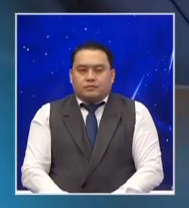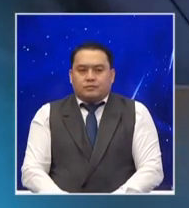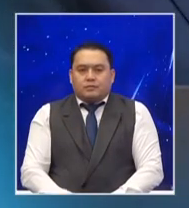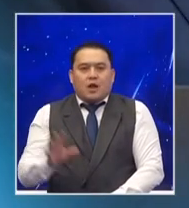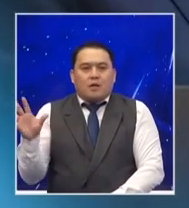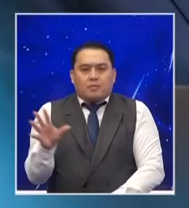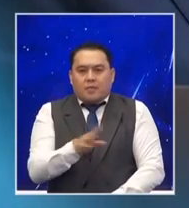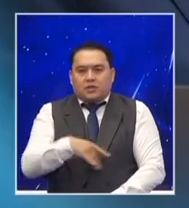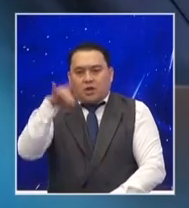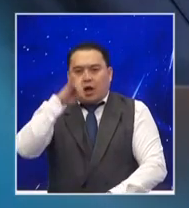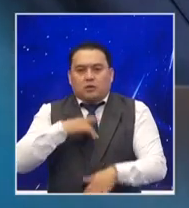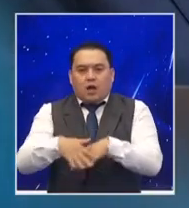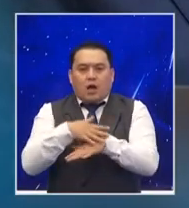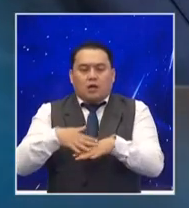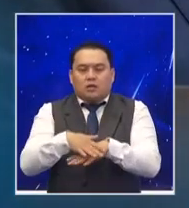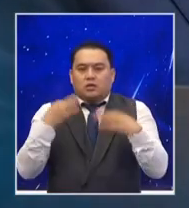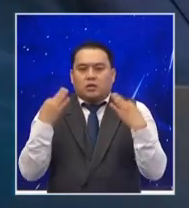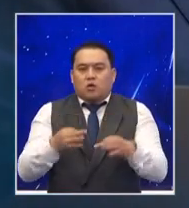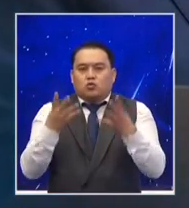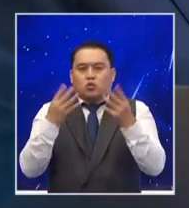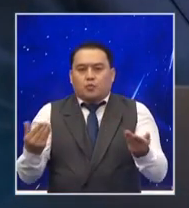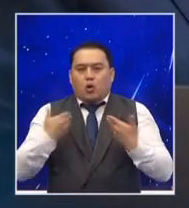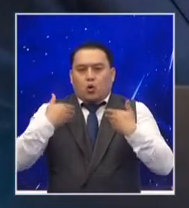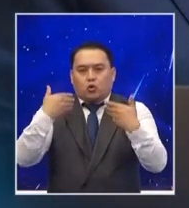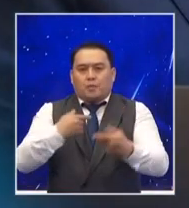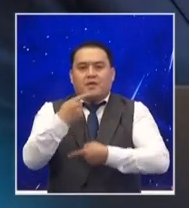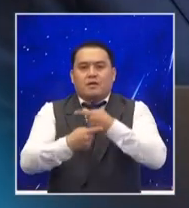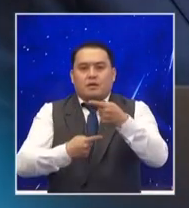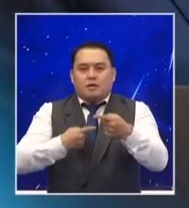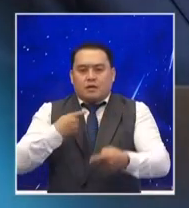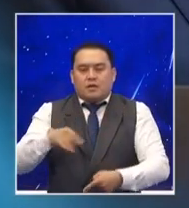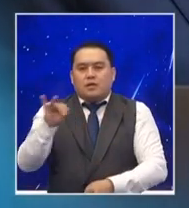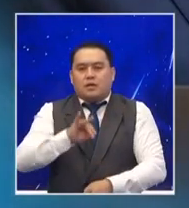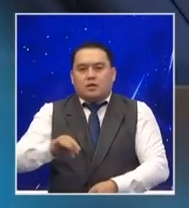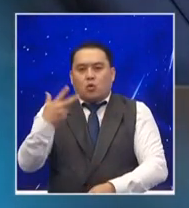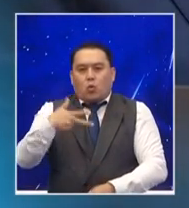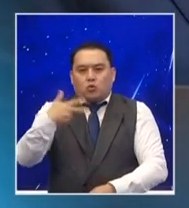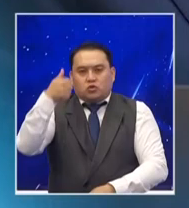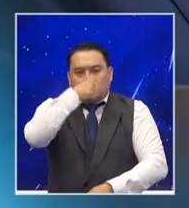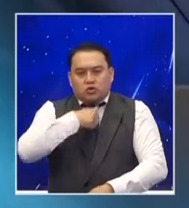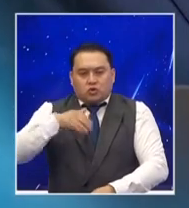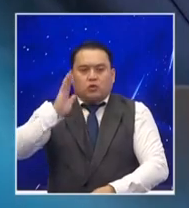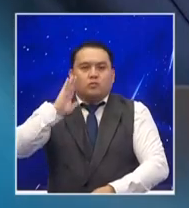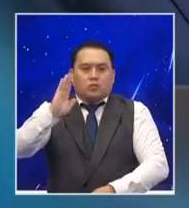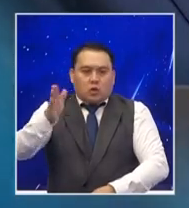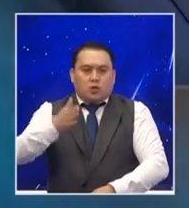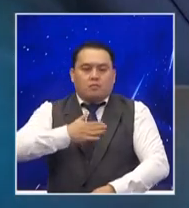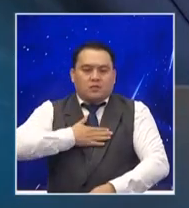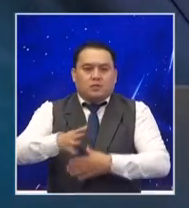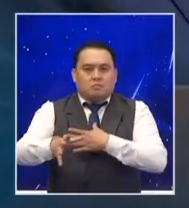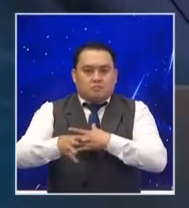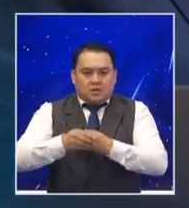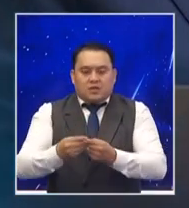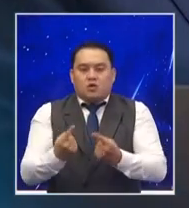Барша отандастарымызды тәуелсіздік күнімен құттықтаймын. Келесі жылы ел тарихының мерейлі 30 жылдығын атап өтеміз. Біз бірлігі